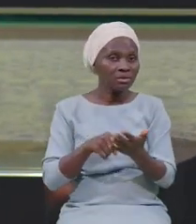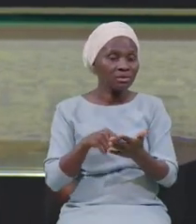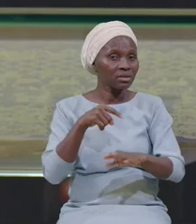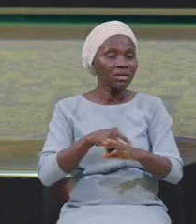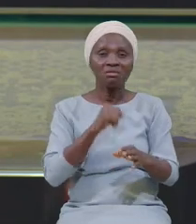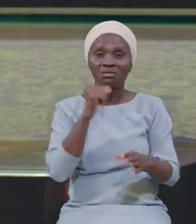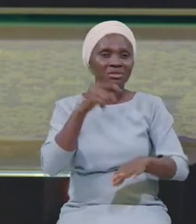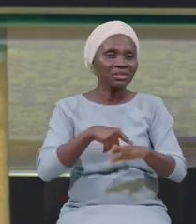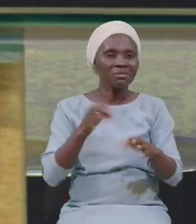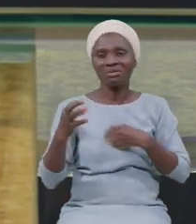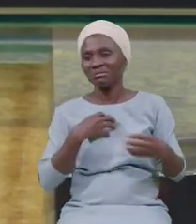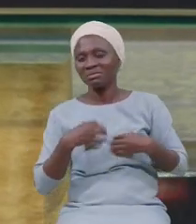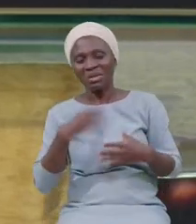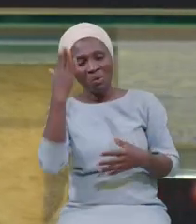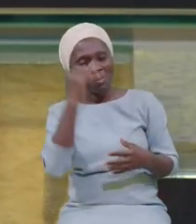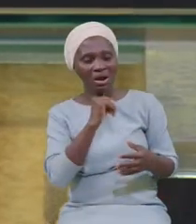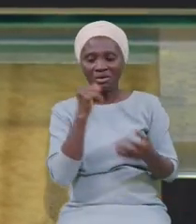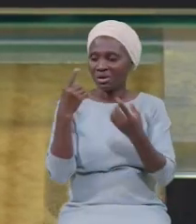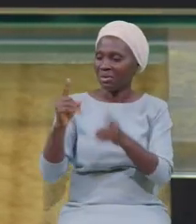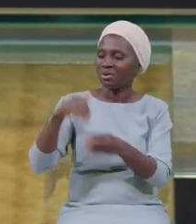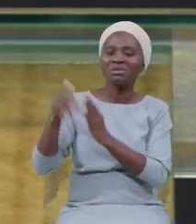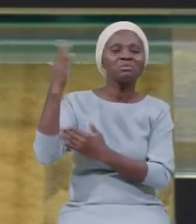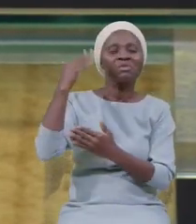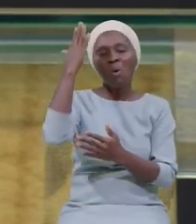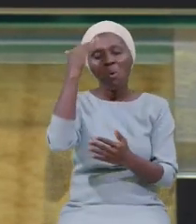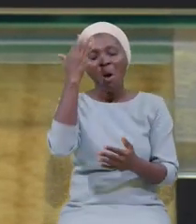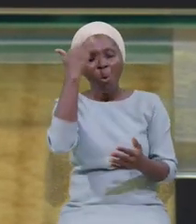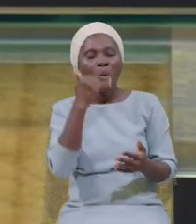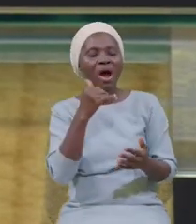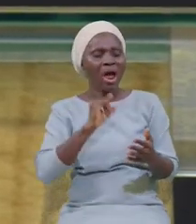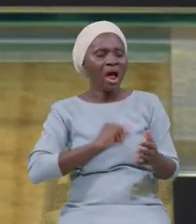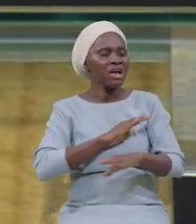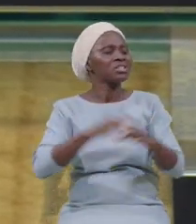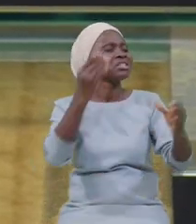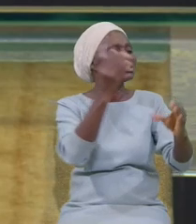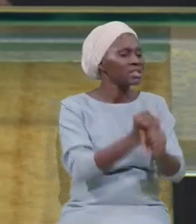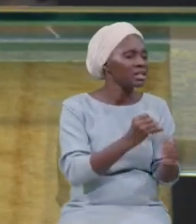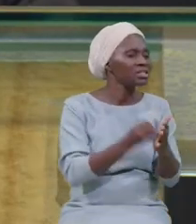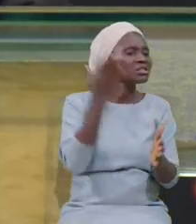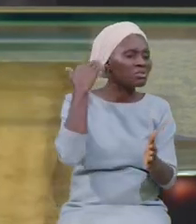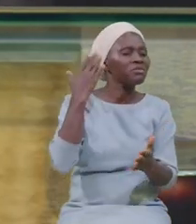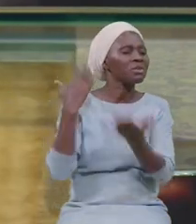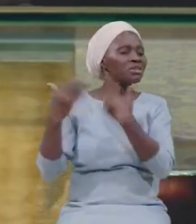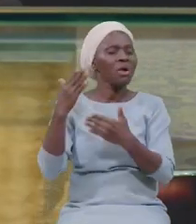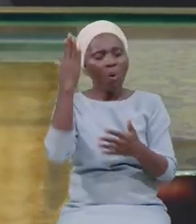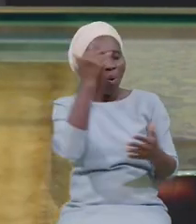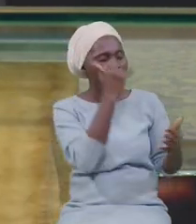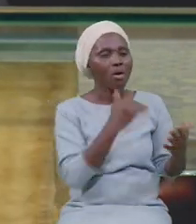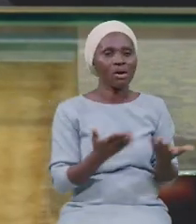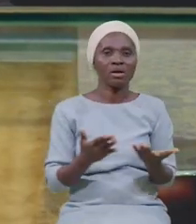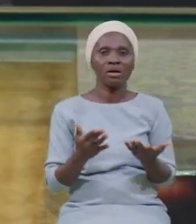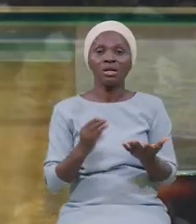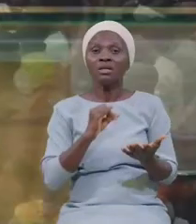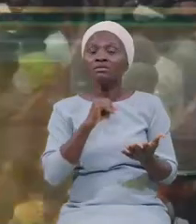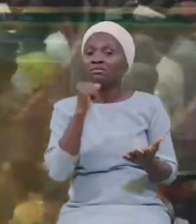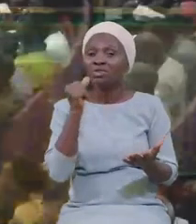à s'accrocher au passé. Pourquoi ceci est arrivé dans le passé? Pourquoi je ne me suis pas accroché au passé? Pourquoi je n'ai pas eu ça dans le passé?